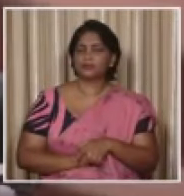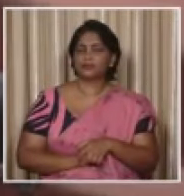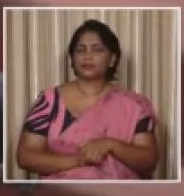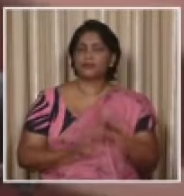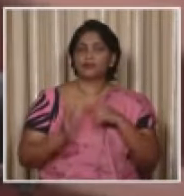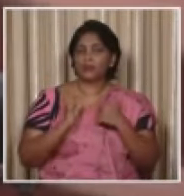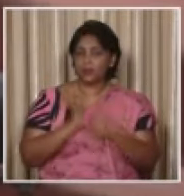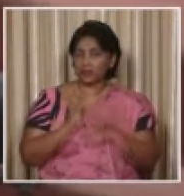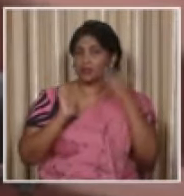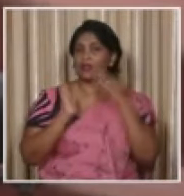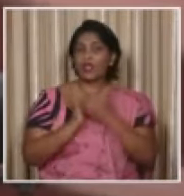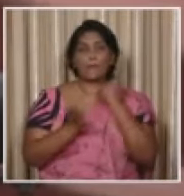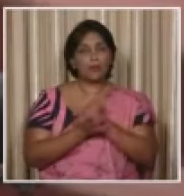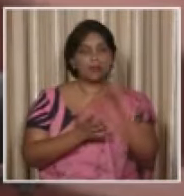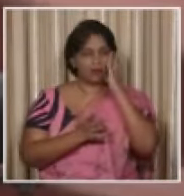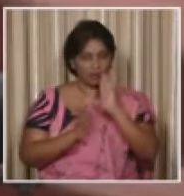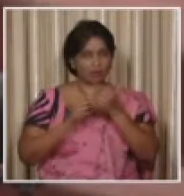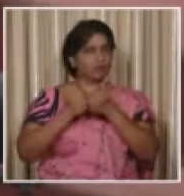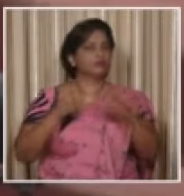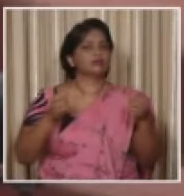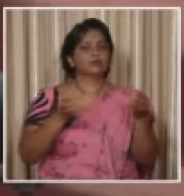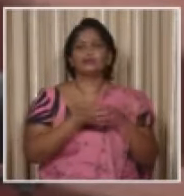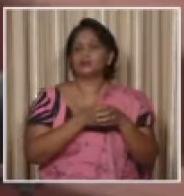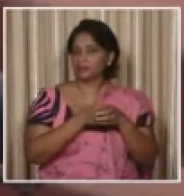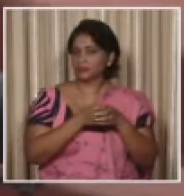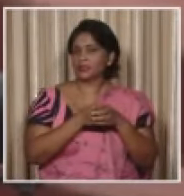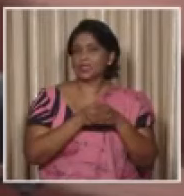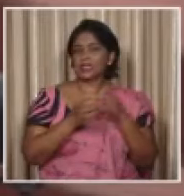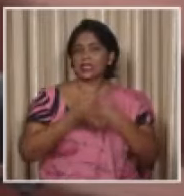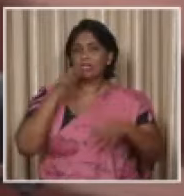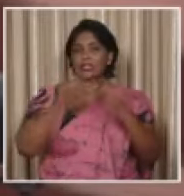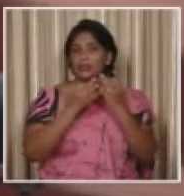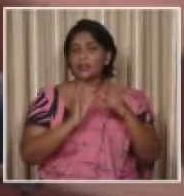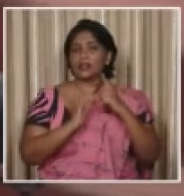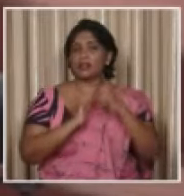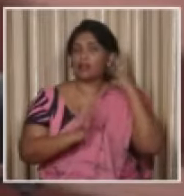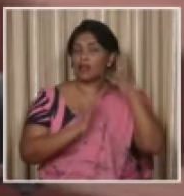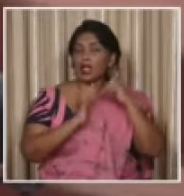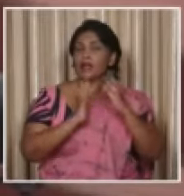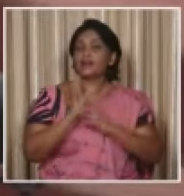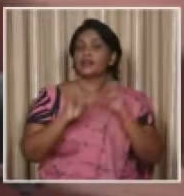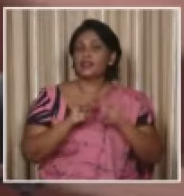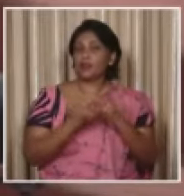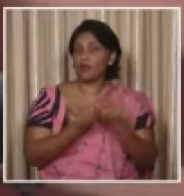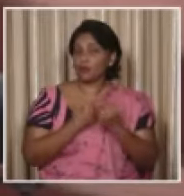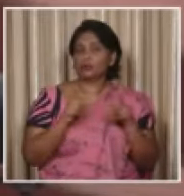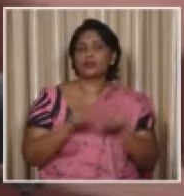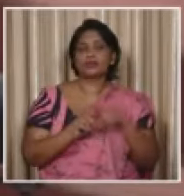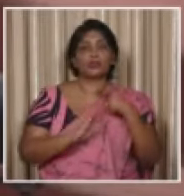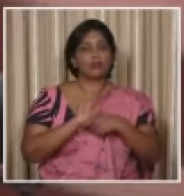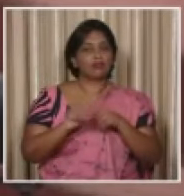අන්තර්ගතය බැංකුව ස්වාධීනත් ඒ කියන්නේ දේශපාලනීකරණය නිදහස් කිරීම නෙමෙයි ජාත්‍යන්තර මූල්‍ය අරමුදට අවශ්‍ය විදියට